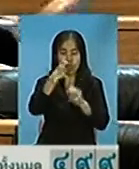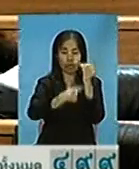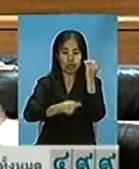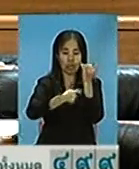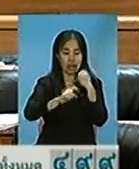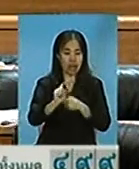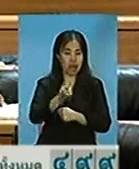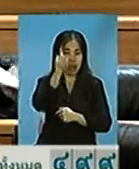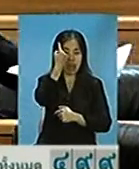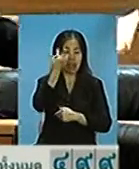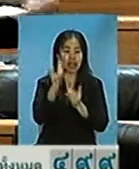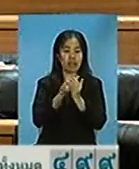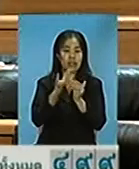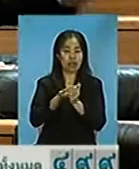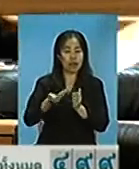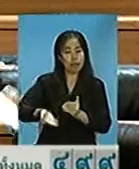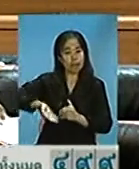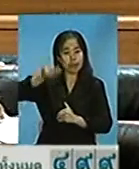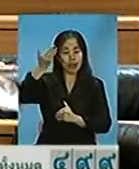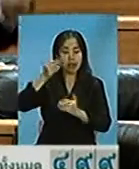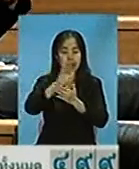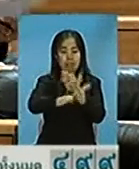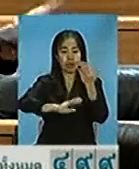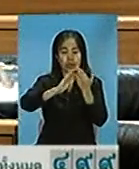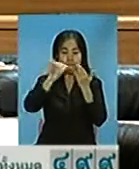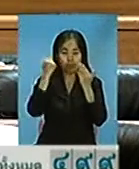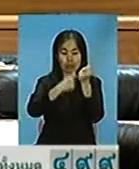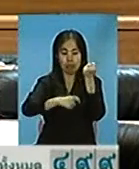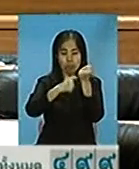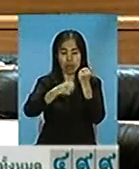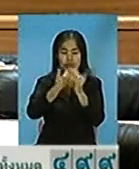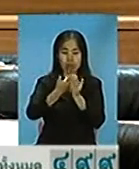ลูกเข้ามาพี่น้องเกษตรกรทั่วทั้งประเทศมีรายได้ดีขึ้น